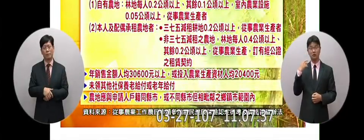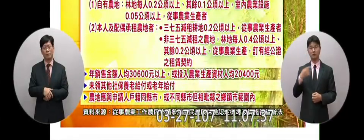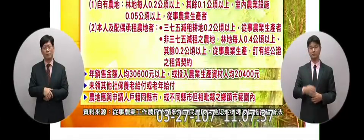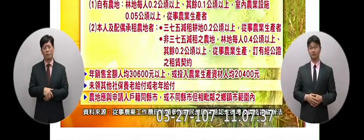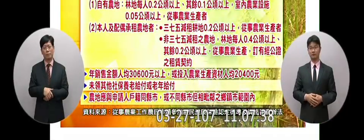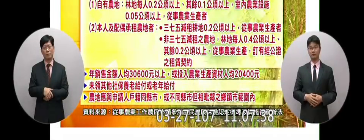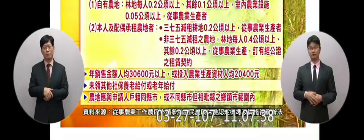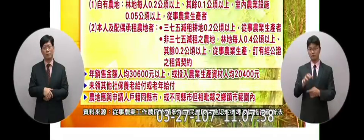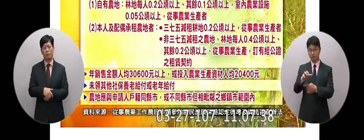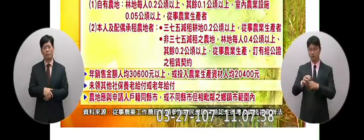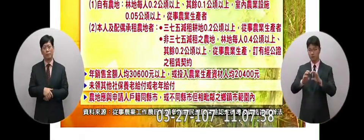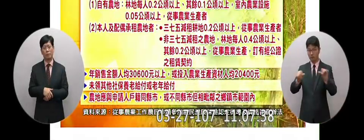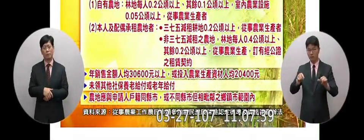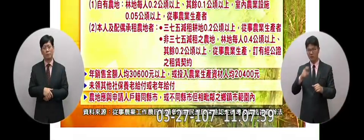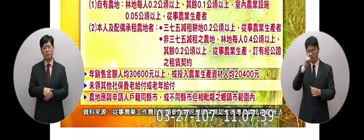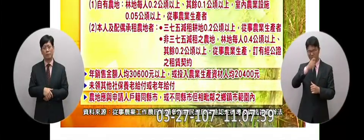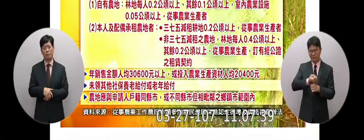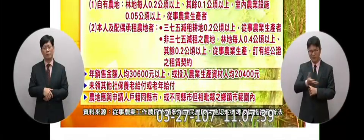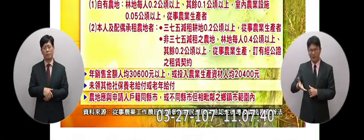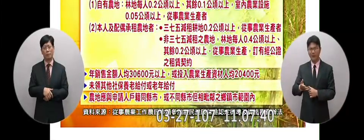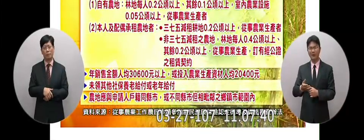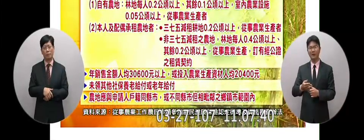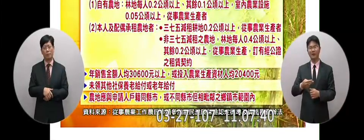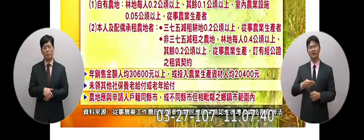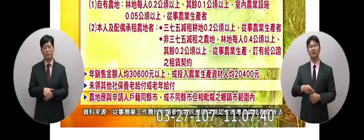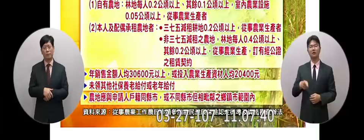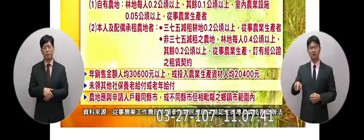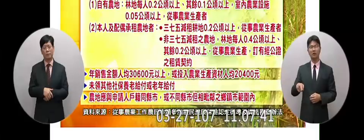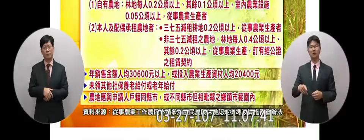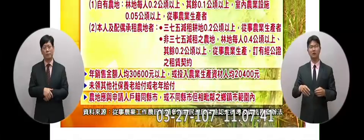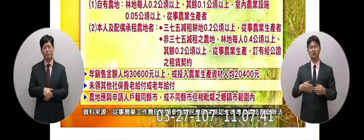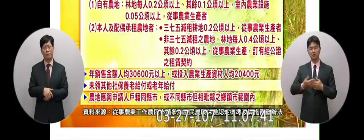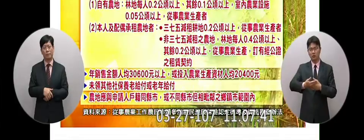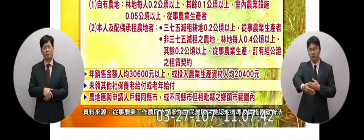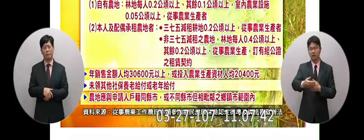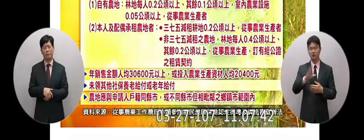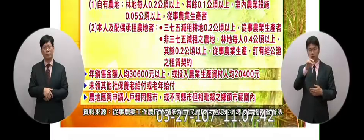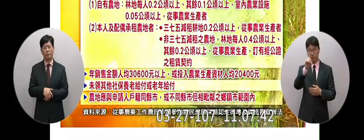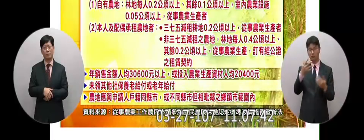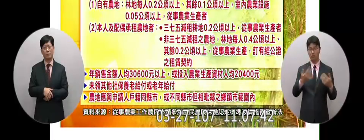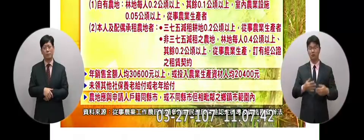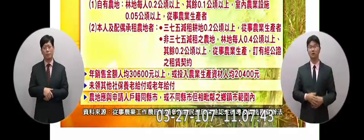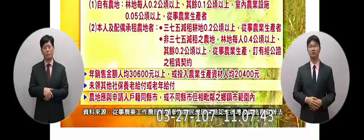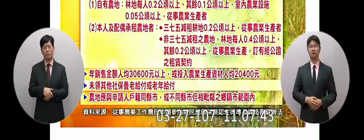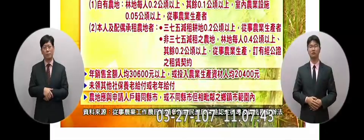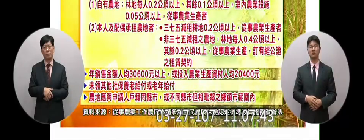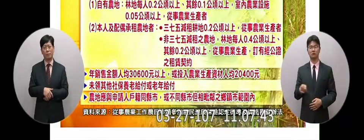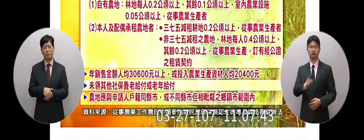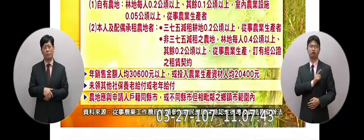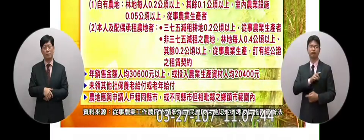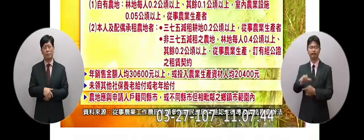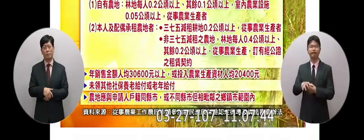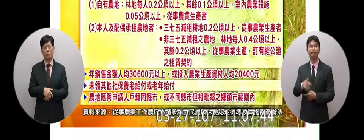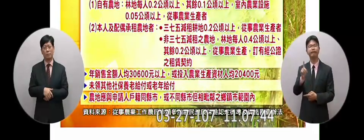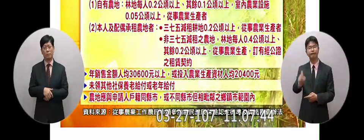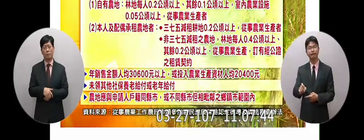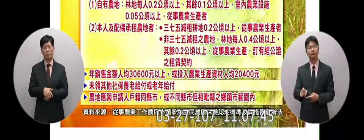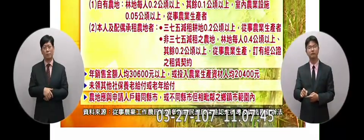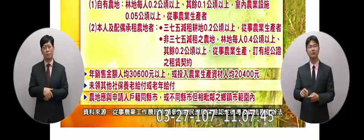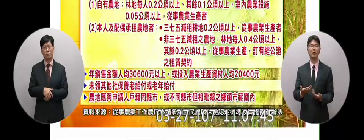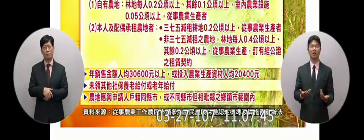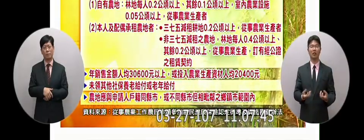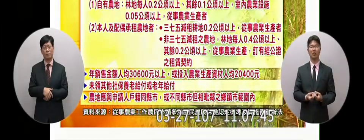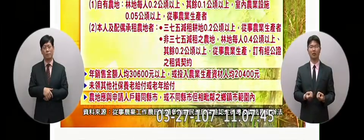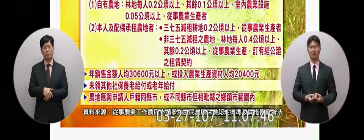农地是农地污染的一个重灾区，但是呢，在这个过程中啊，他们呢却因为无法耕种，所以被强